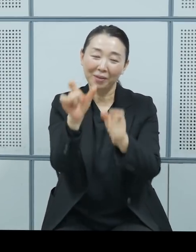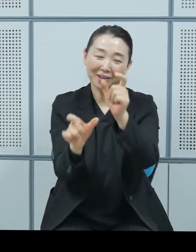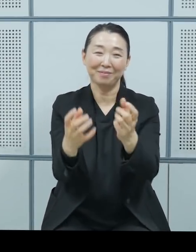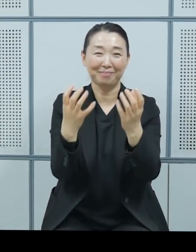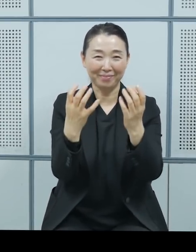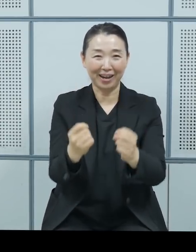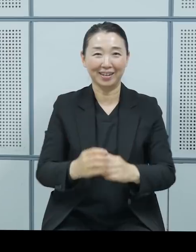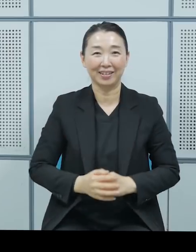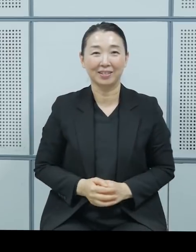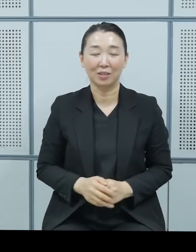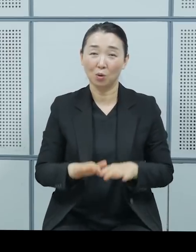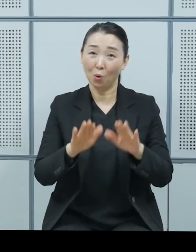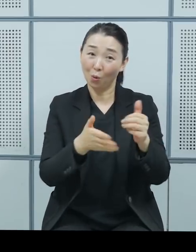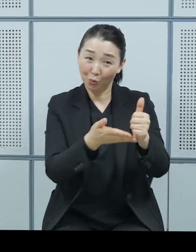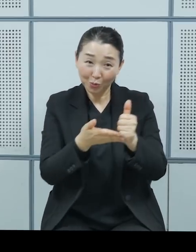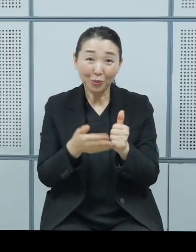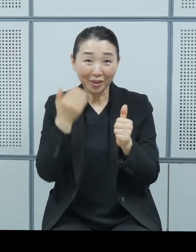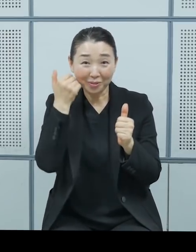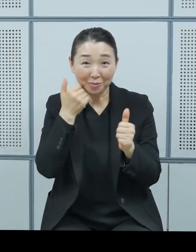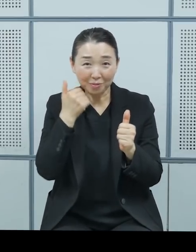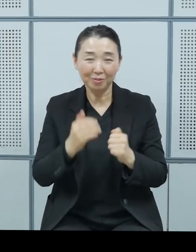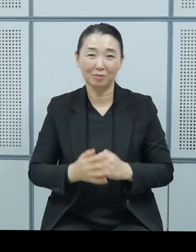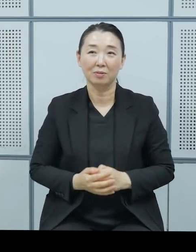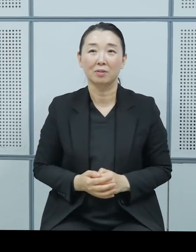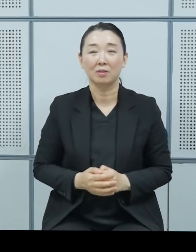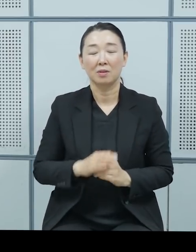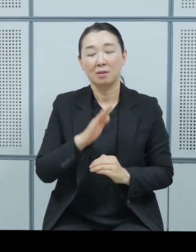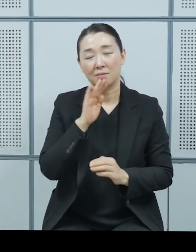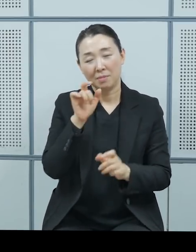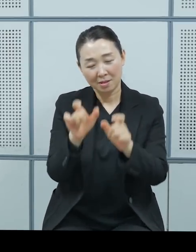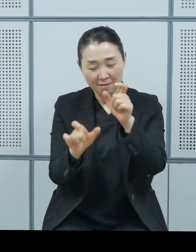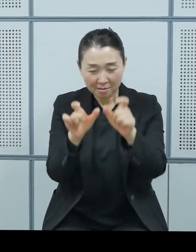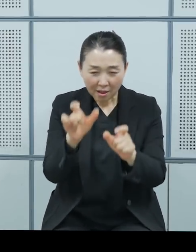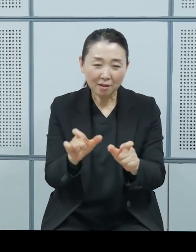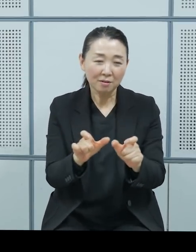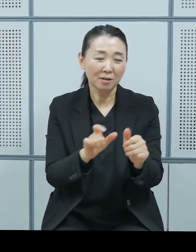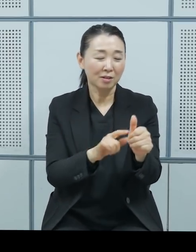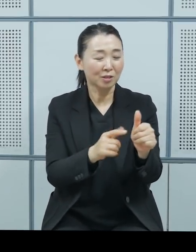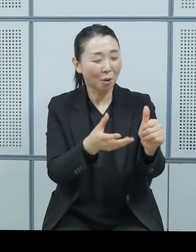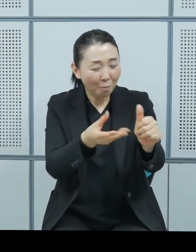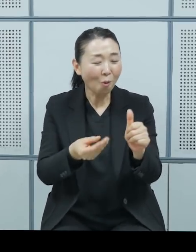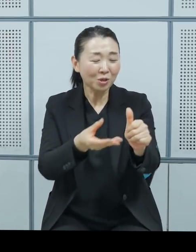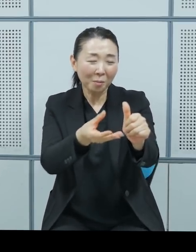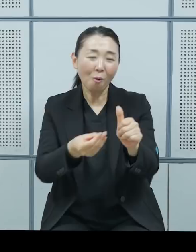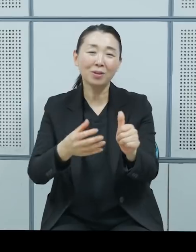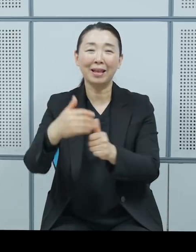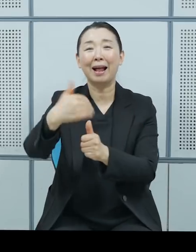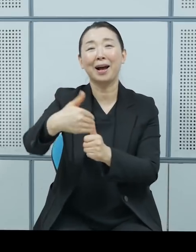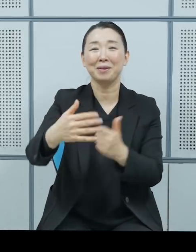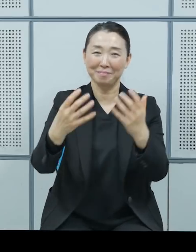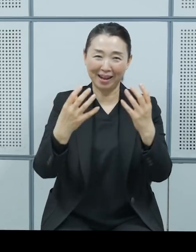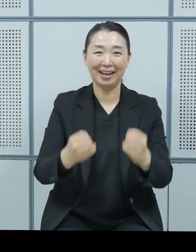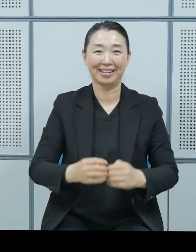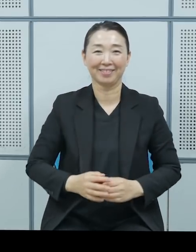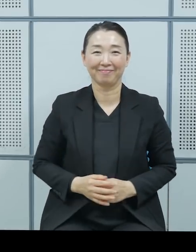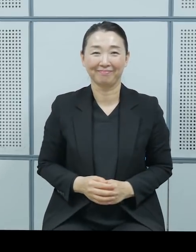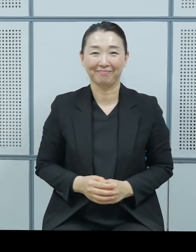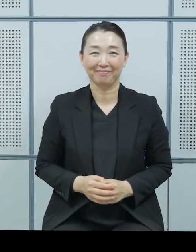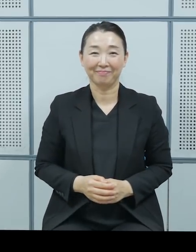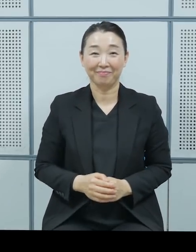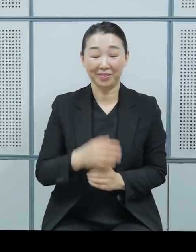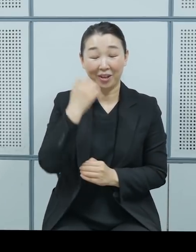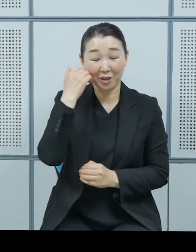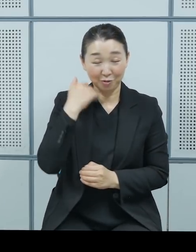남겨주시거든요. 근데 오늘 나오실 분도 정말 많은 댓글로 이분 좀 모셔달라고 요청이 있었습니다. 네.